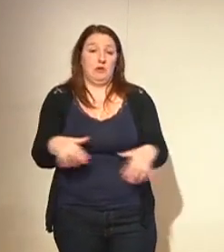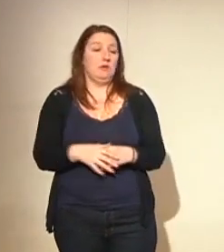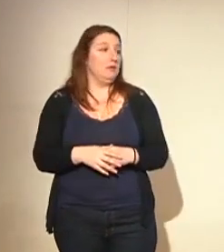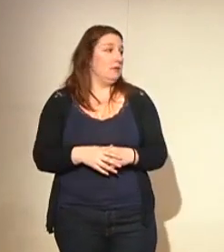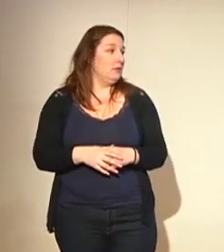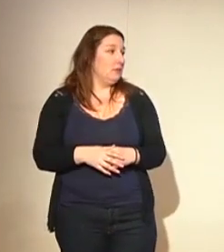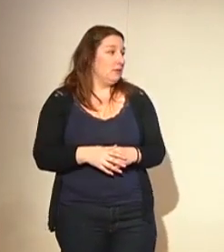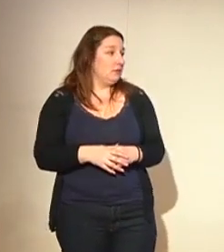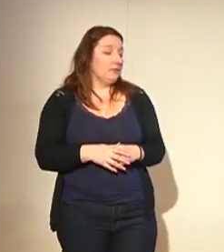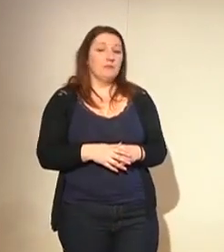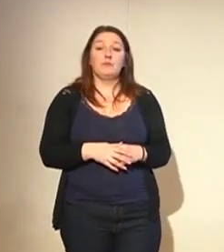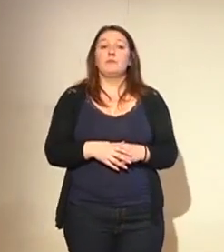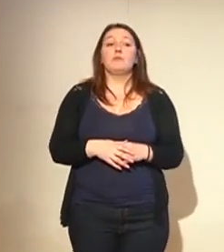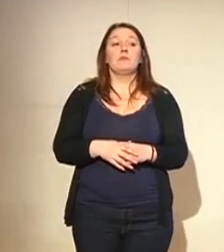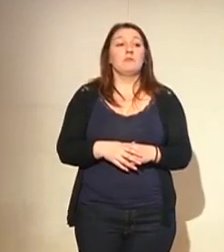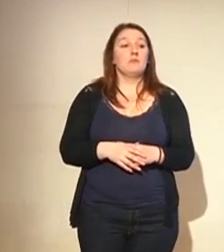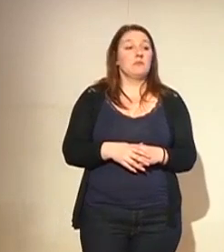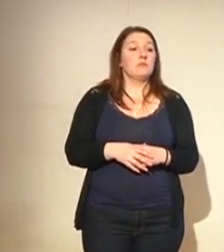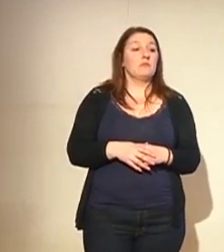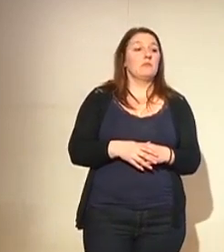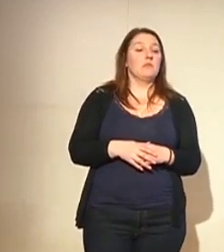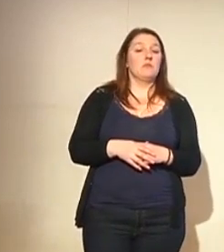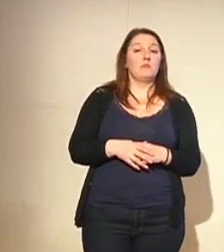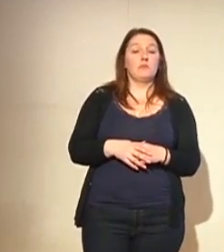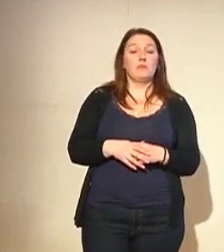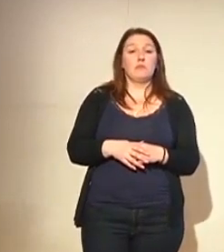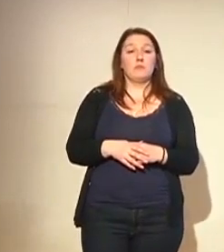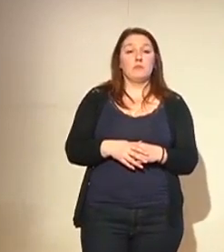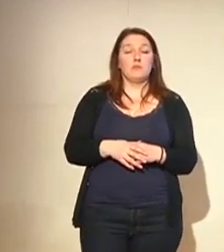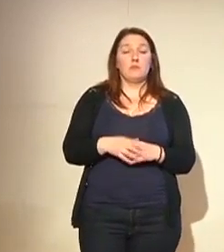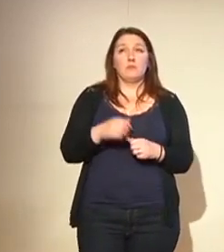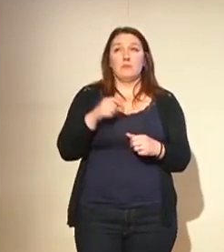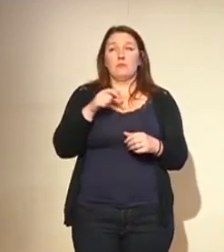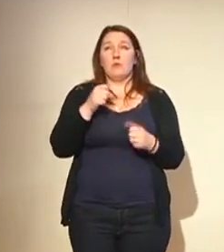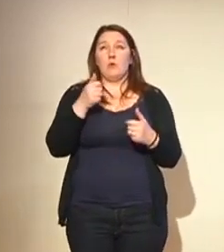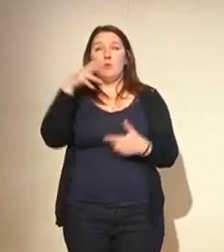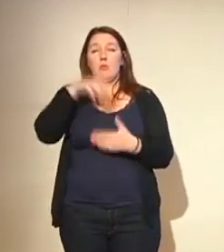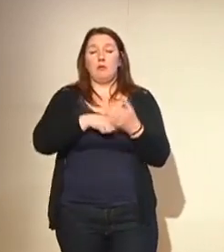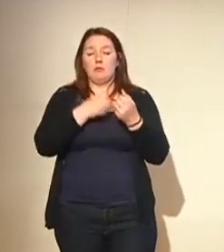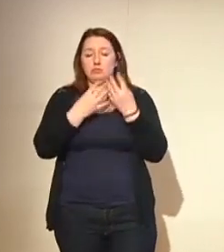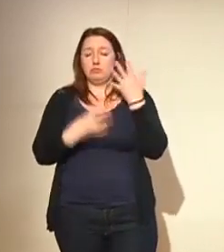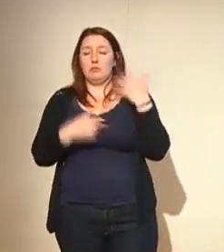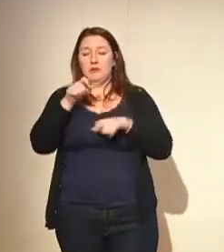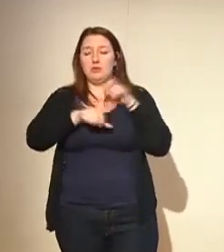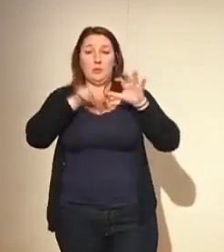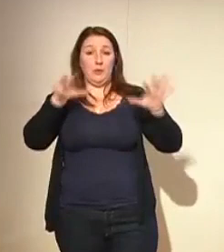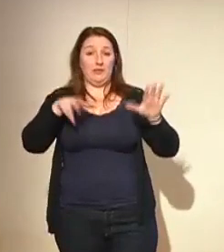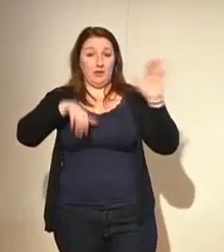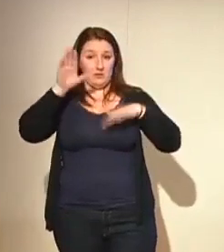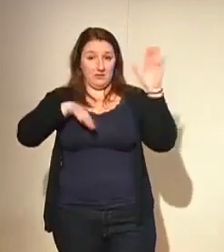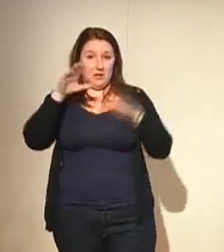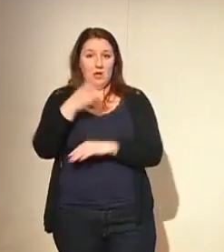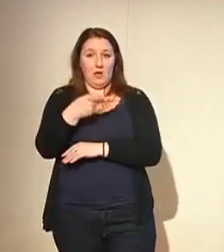municipal sinon parmi les 1 2 3 4 5 6 7 8 candidats que je vous rappelle